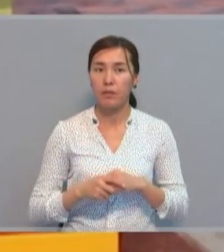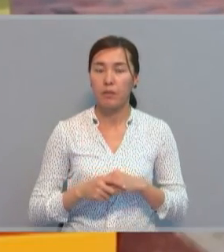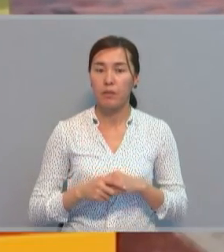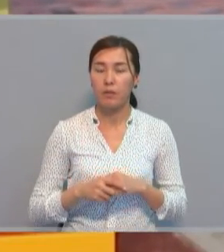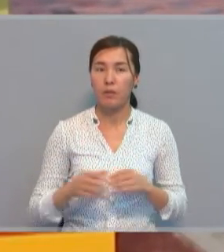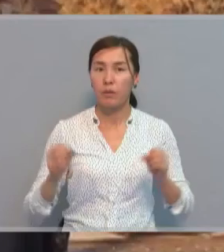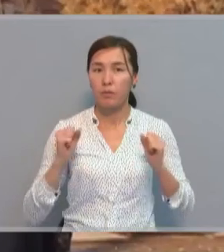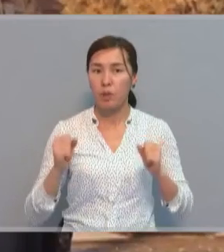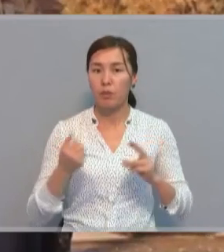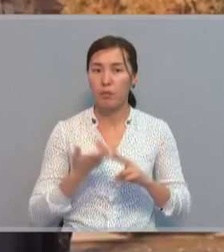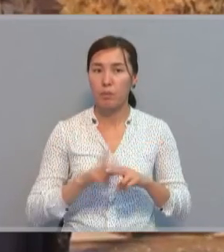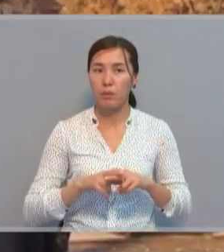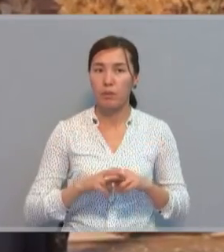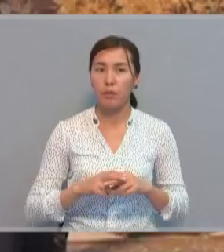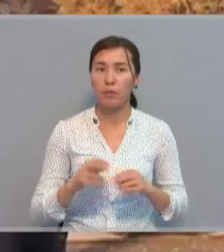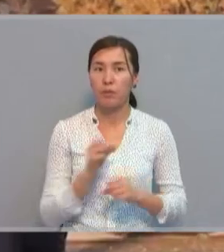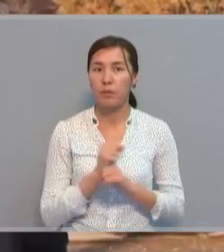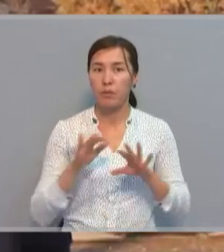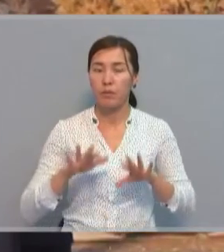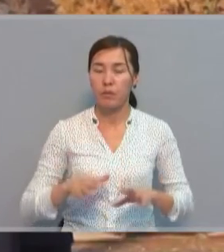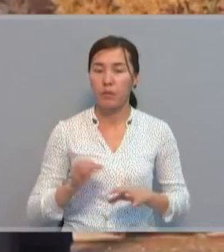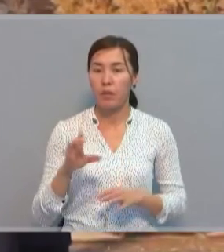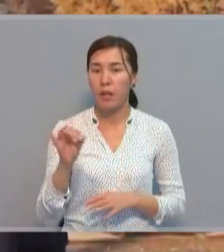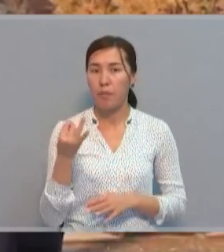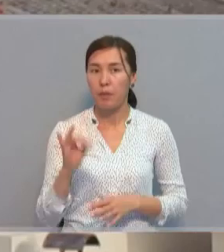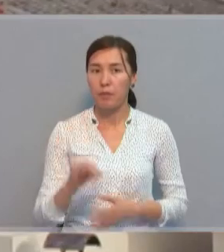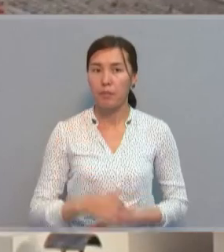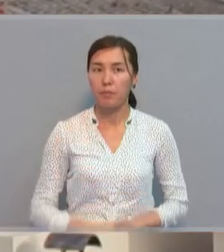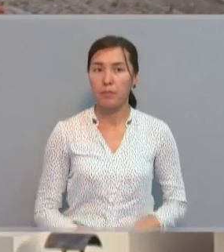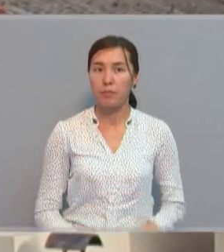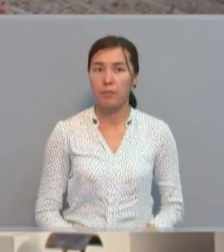занятий спортом, есть скамейки для отдыха. Маржан Журабай, Ербол Махашев, новости.